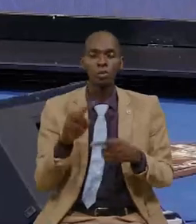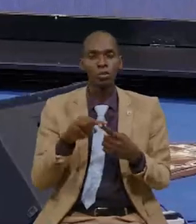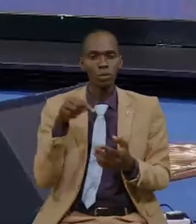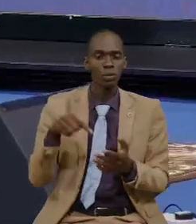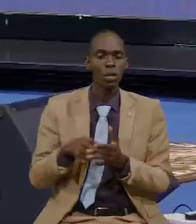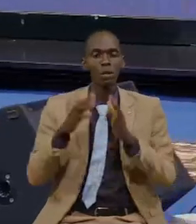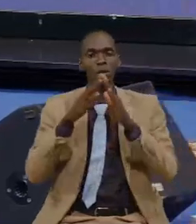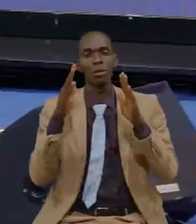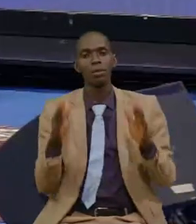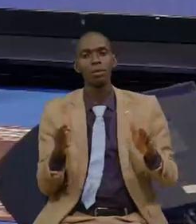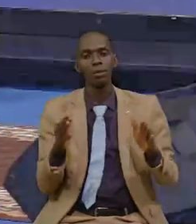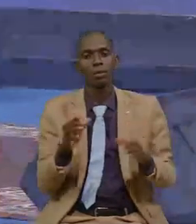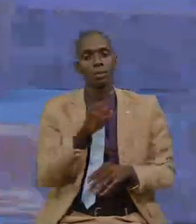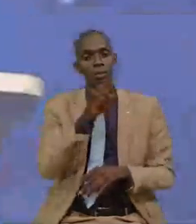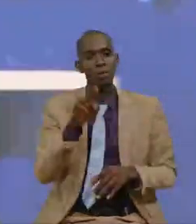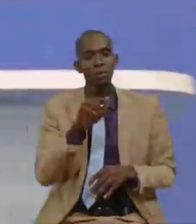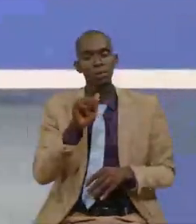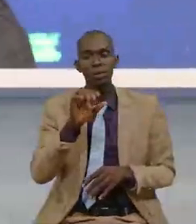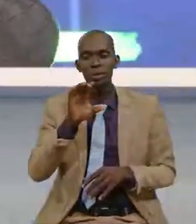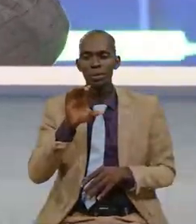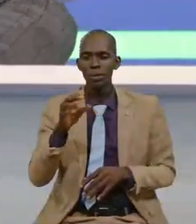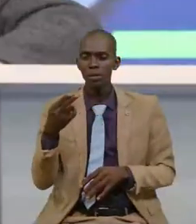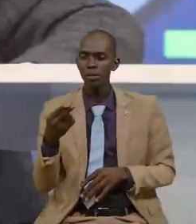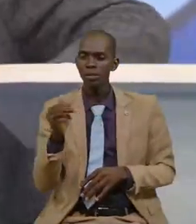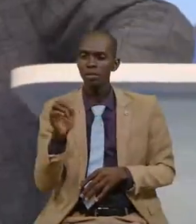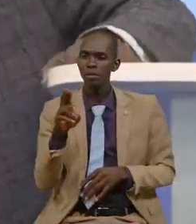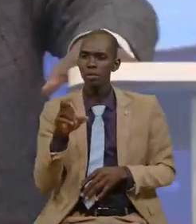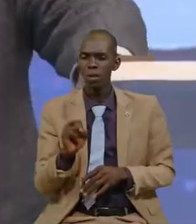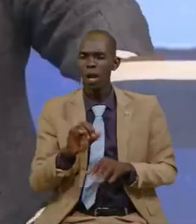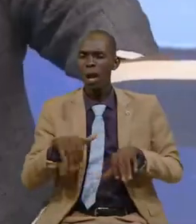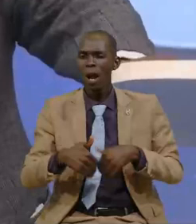le salut est entré aujourd'hui dans cette maison. Zaché,